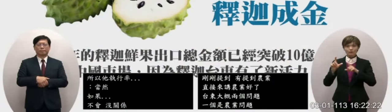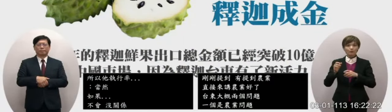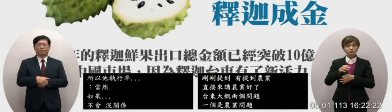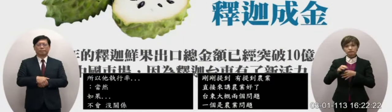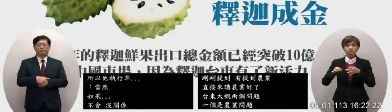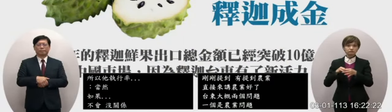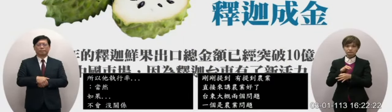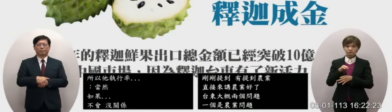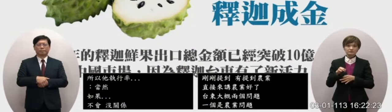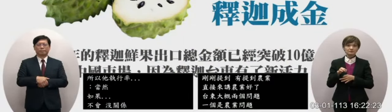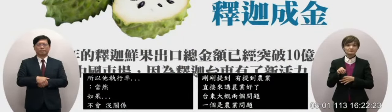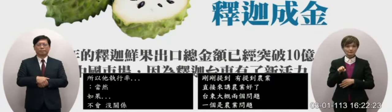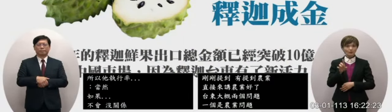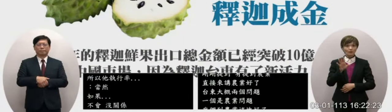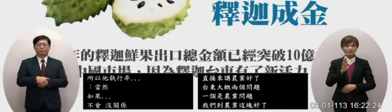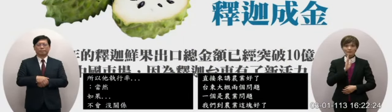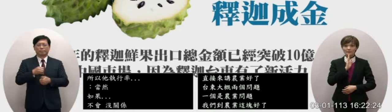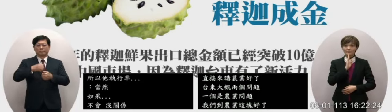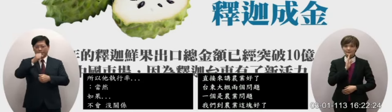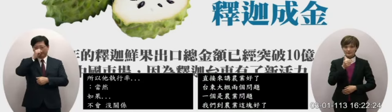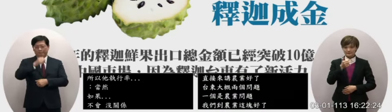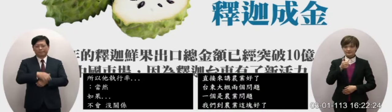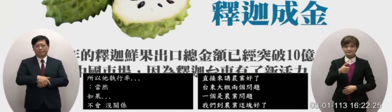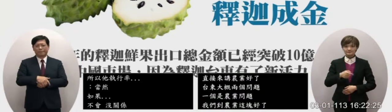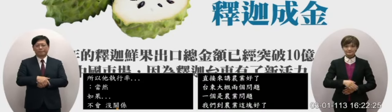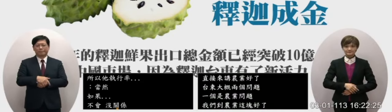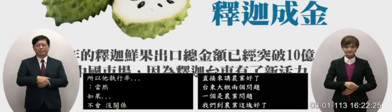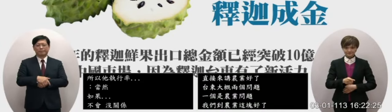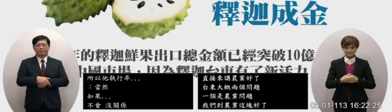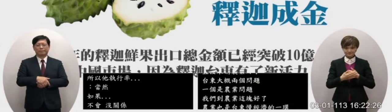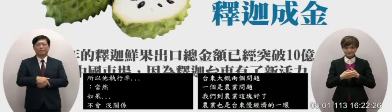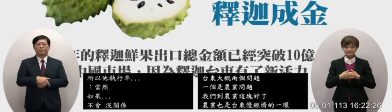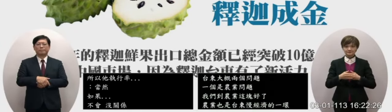喂，好。 好，谢谢部长。部长好。